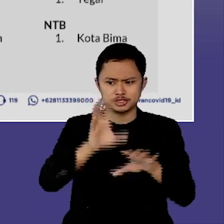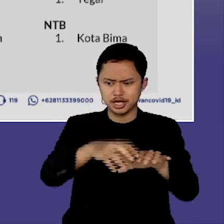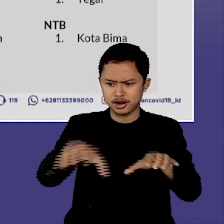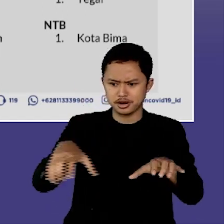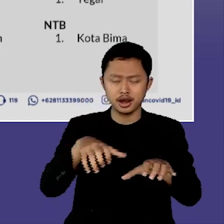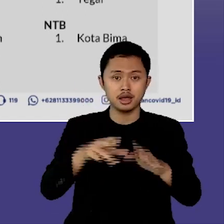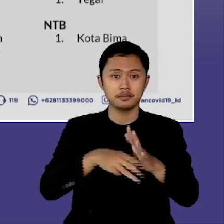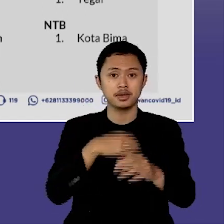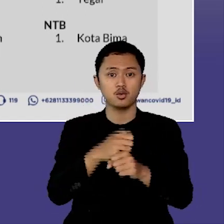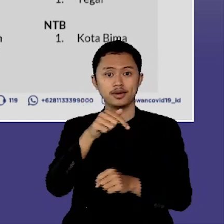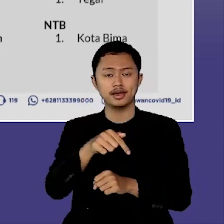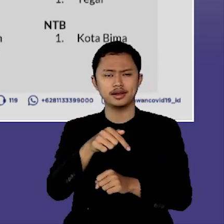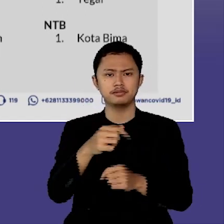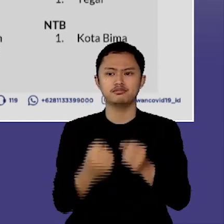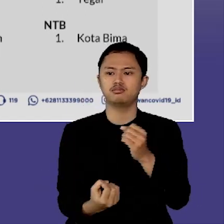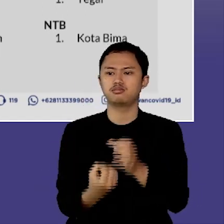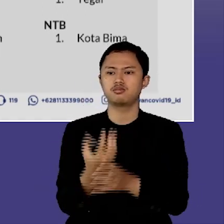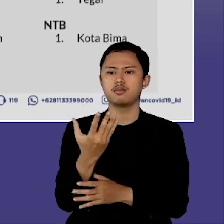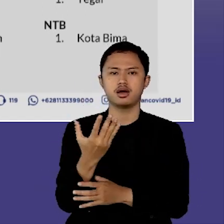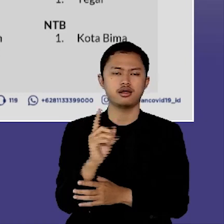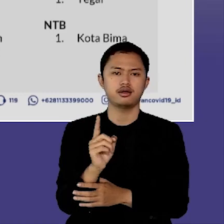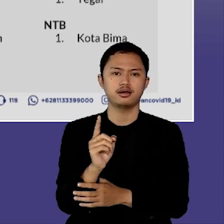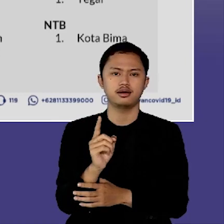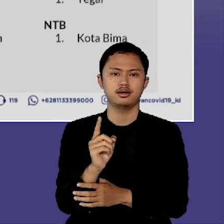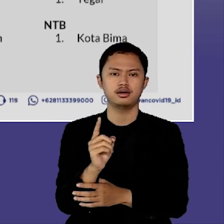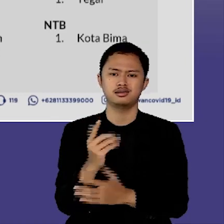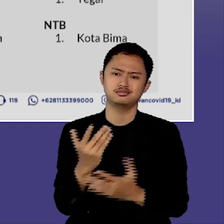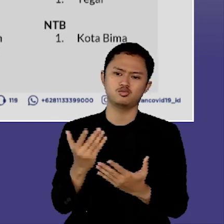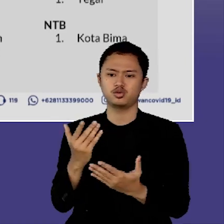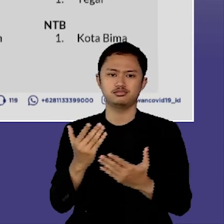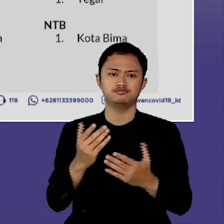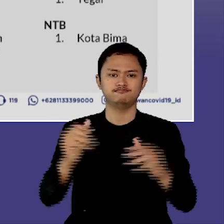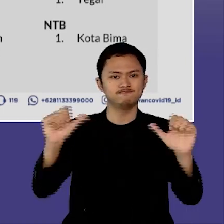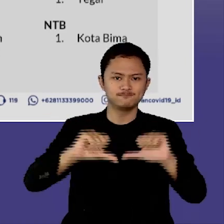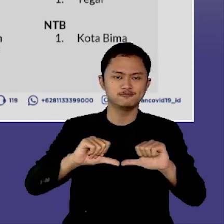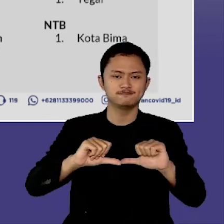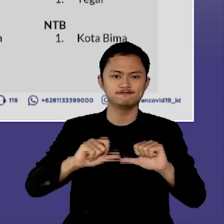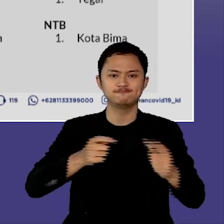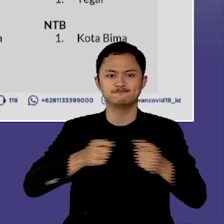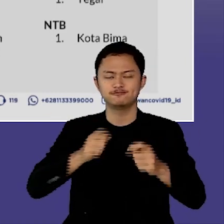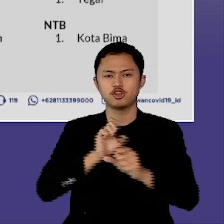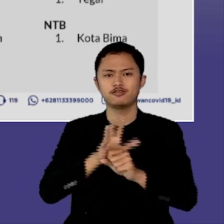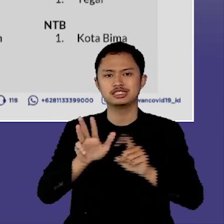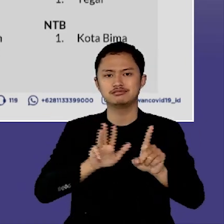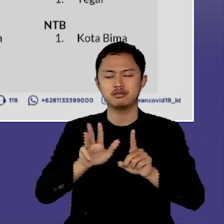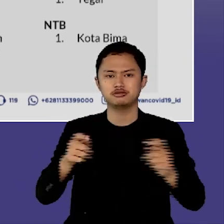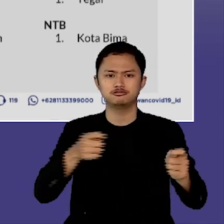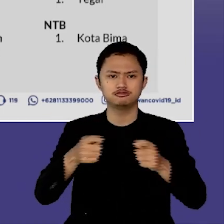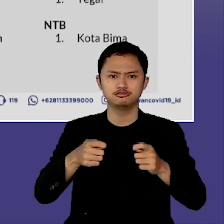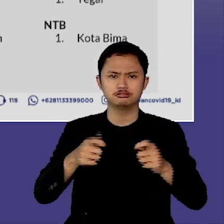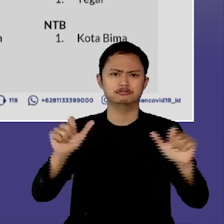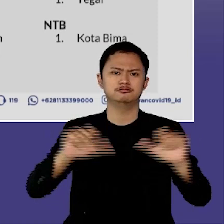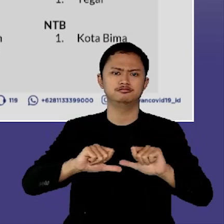bagi daerah yang pada minggu ini mengalami perkembangan yang kurang baik dalam pengendalian coffee 19 yang